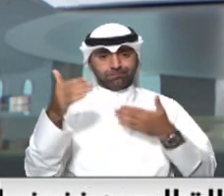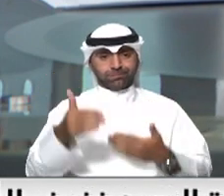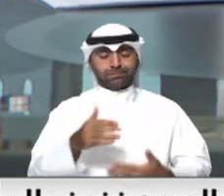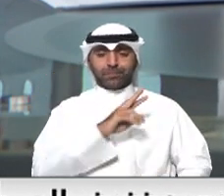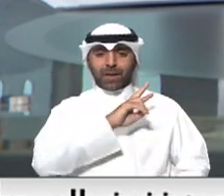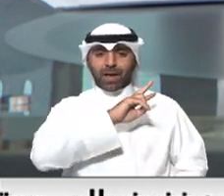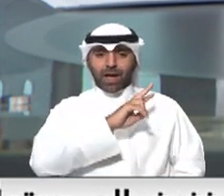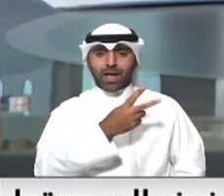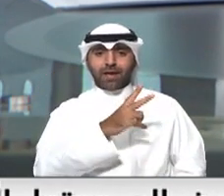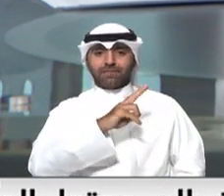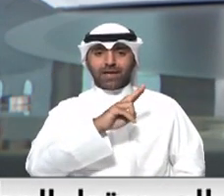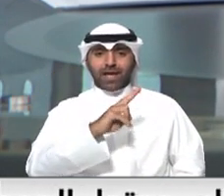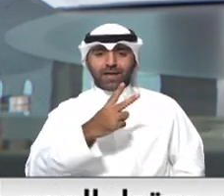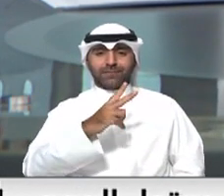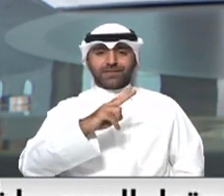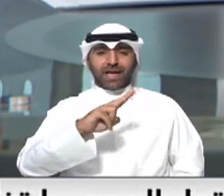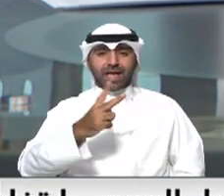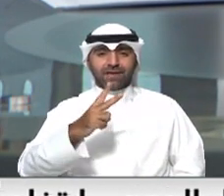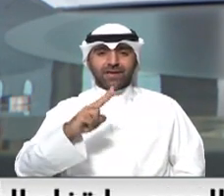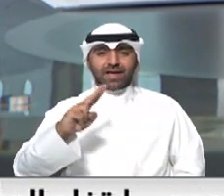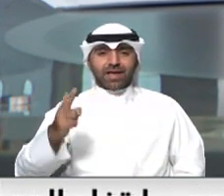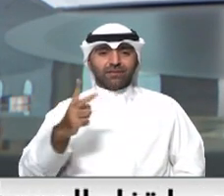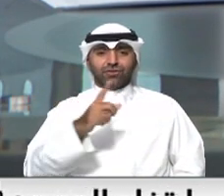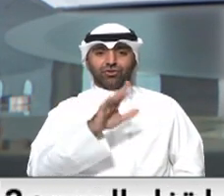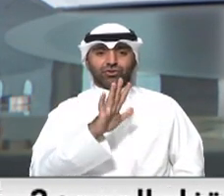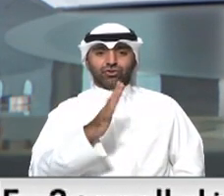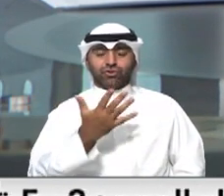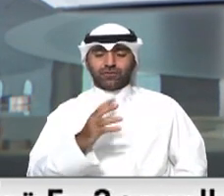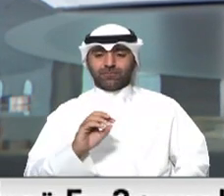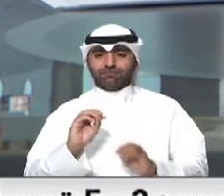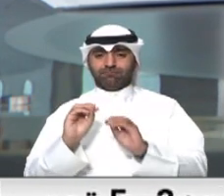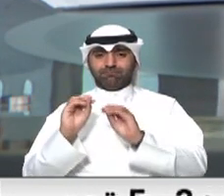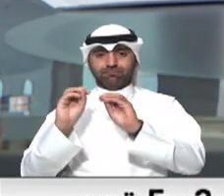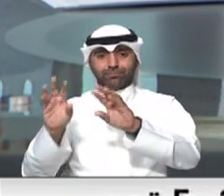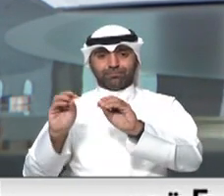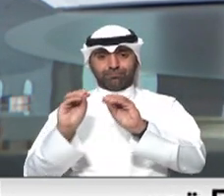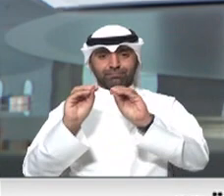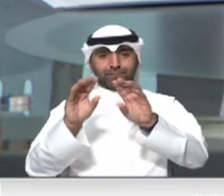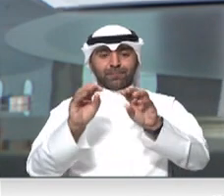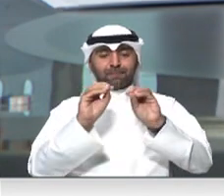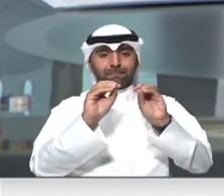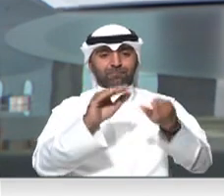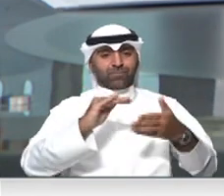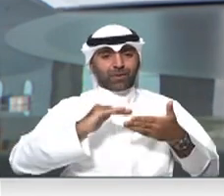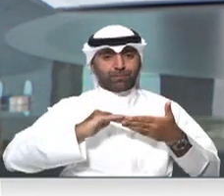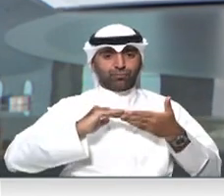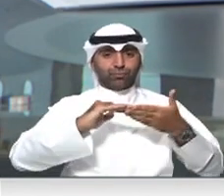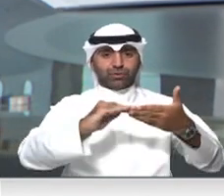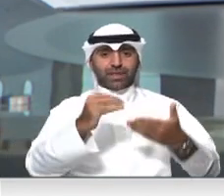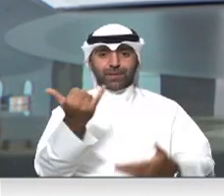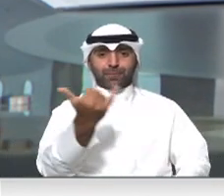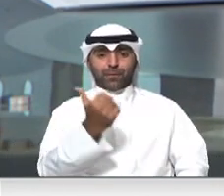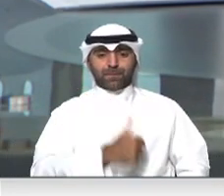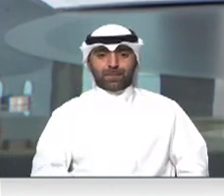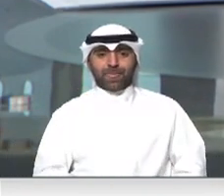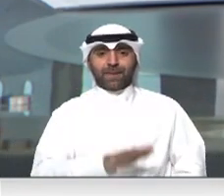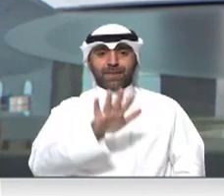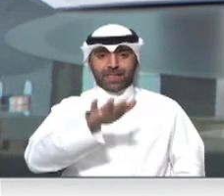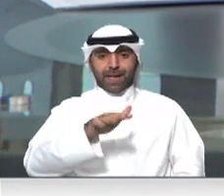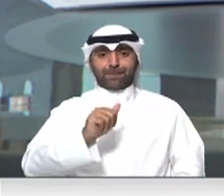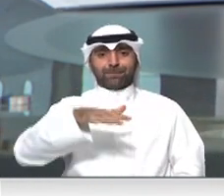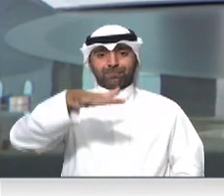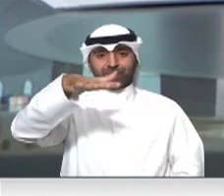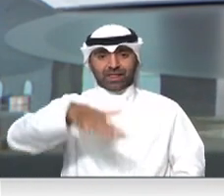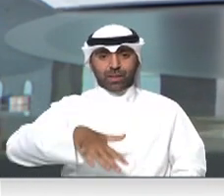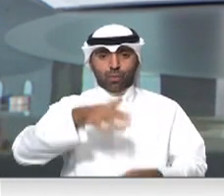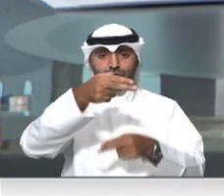كراسي متحركة وأسرة طبية وغيرها من الاحتياجات الأساسية. نعم، ويأتي الجسر الجوي الكويتي